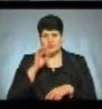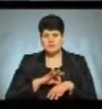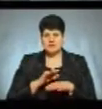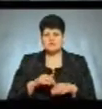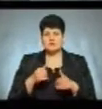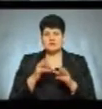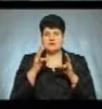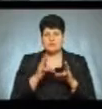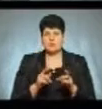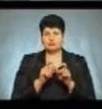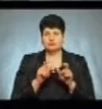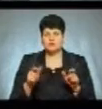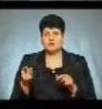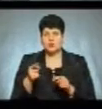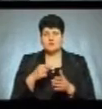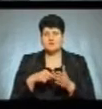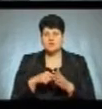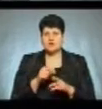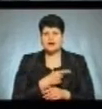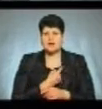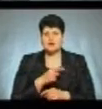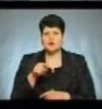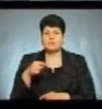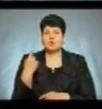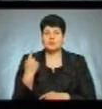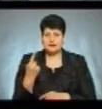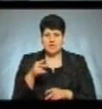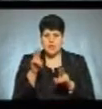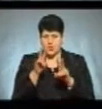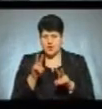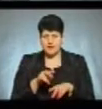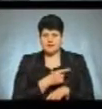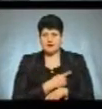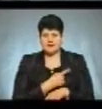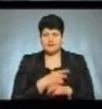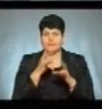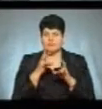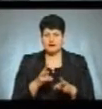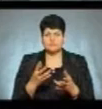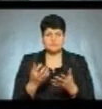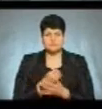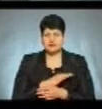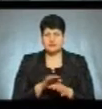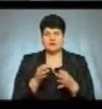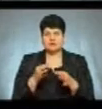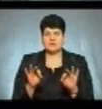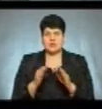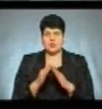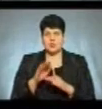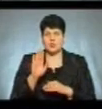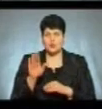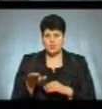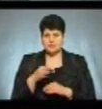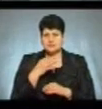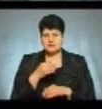до травмпункту Тернопільської міської лікарні номер 1. Її оглянули лікарі, травм не виявили і відпустили додому,